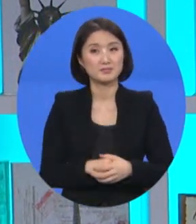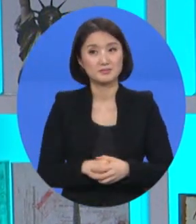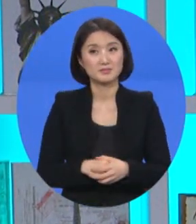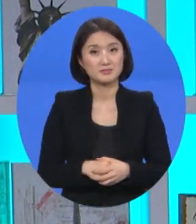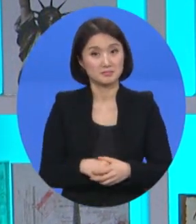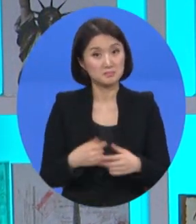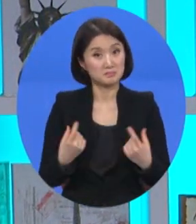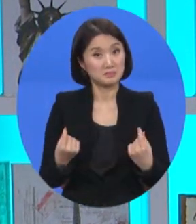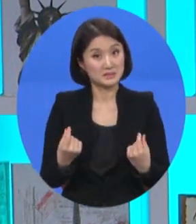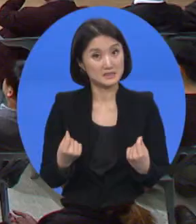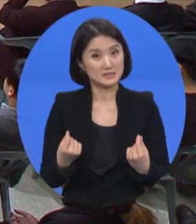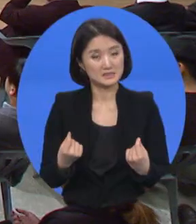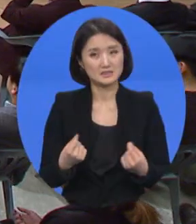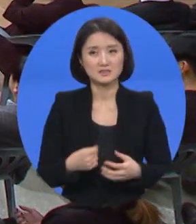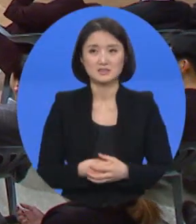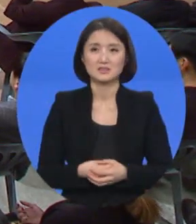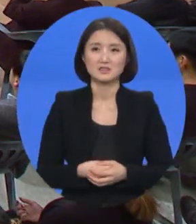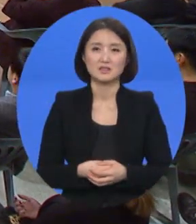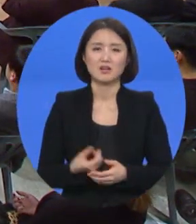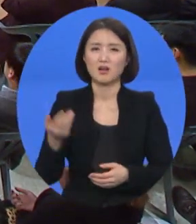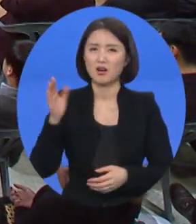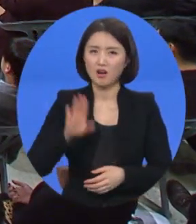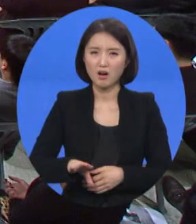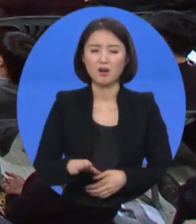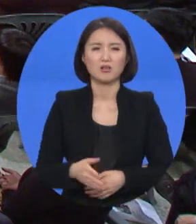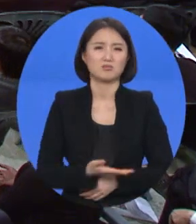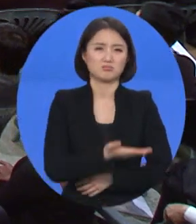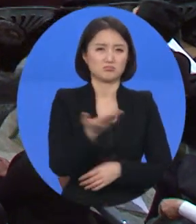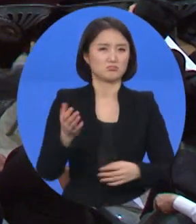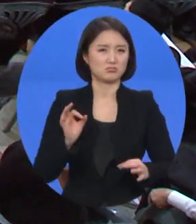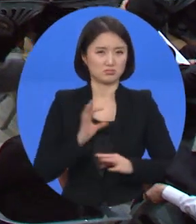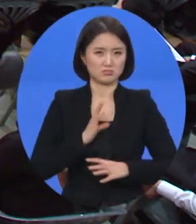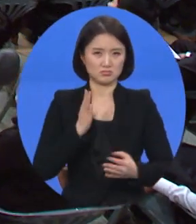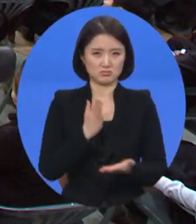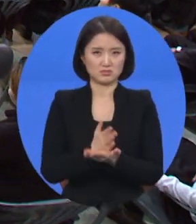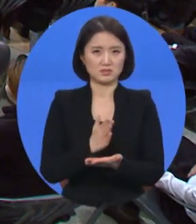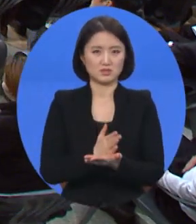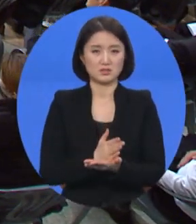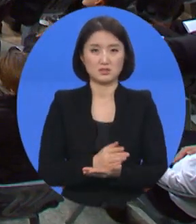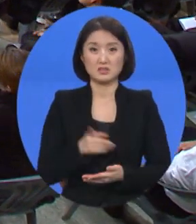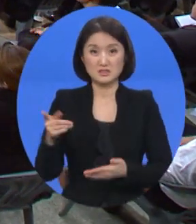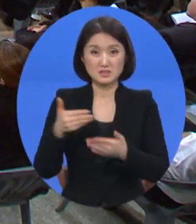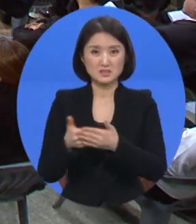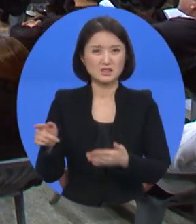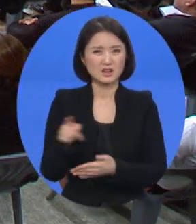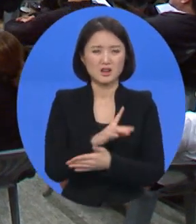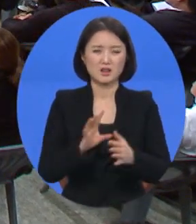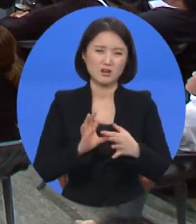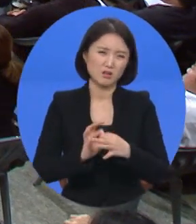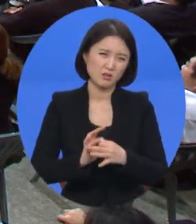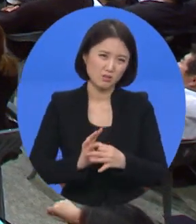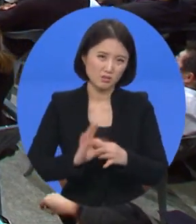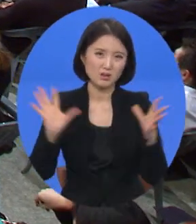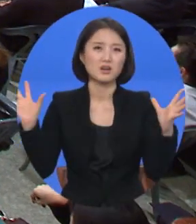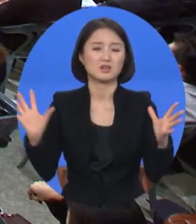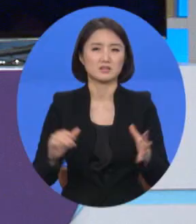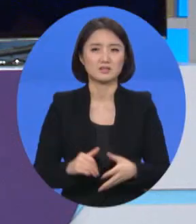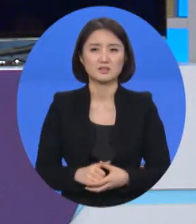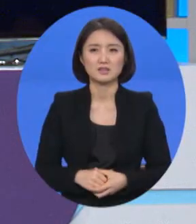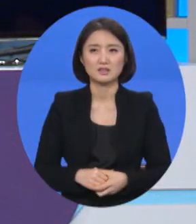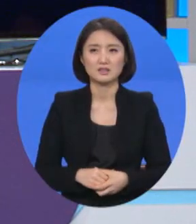생각하십니까 그런데 여러분 놀라지 마십시오 이 그림은 그것과는 전혀 관계가 없는 그림입니다